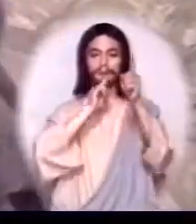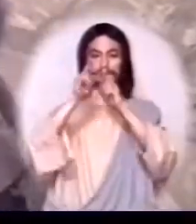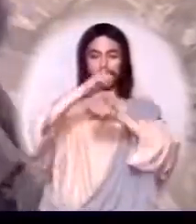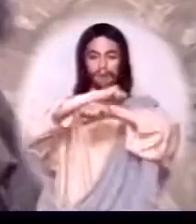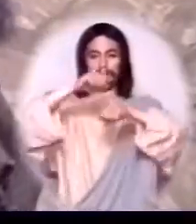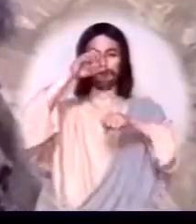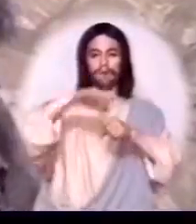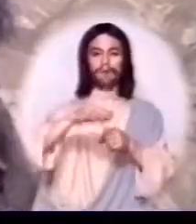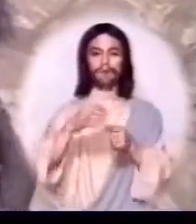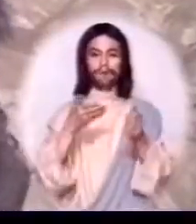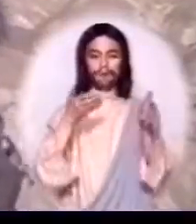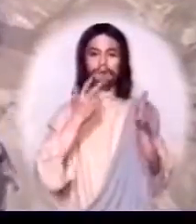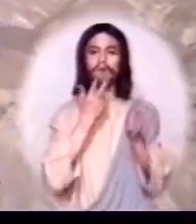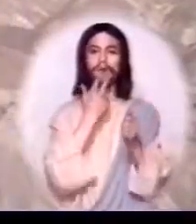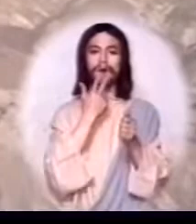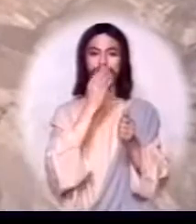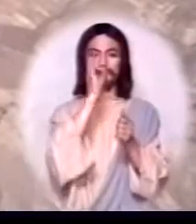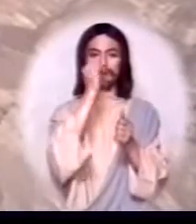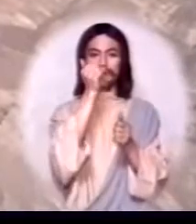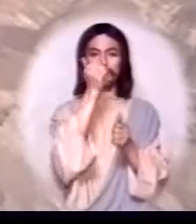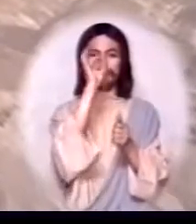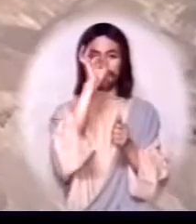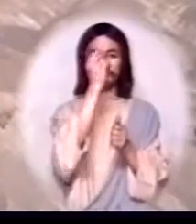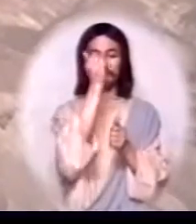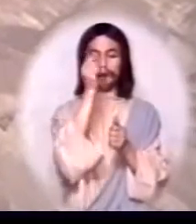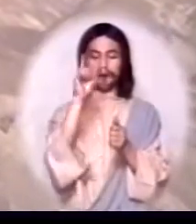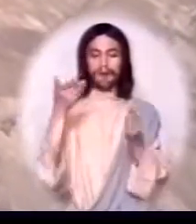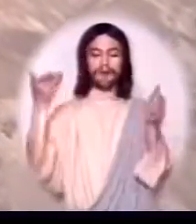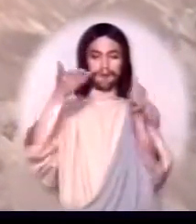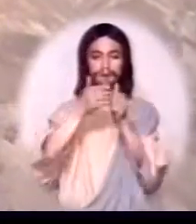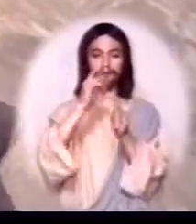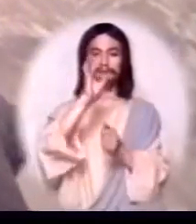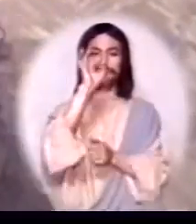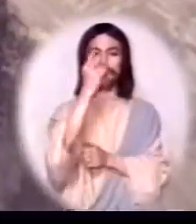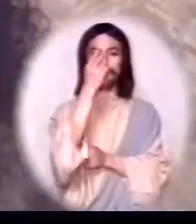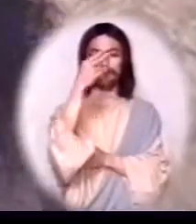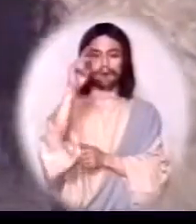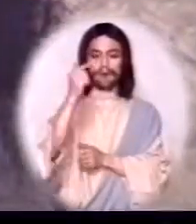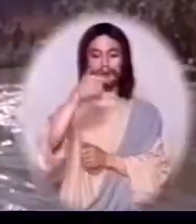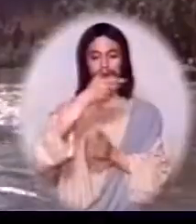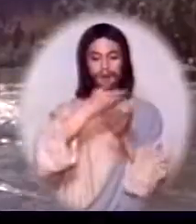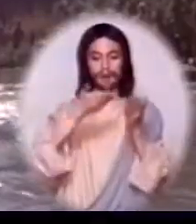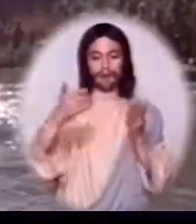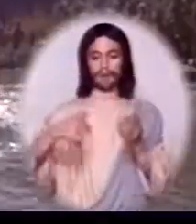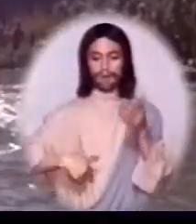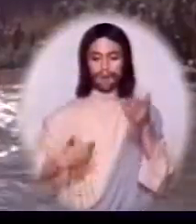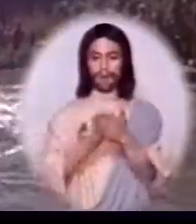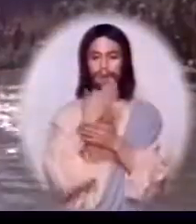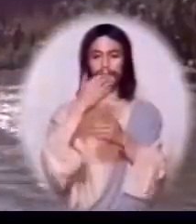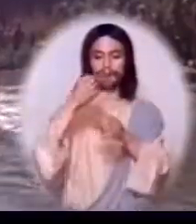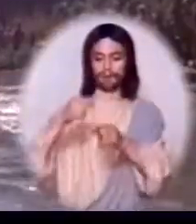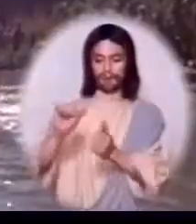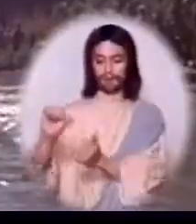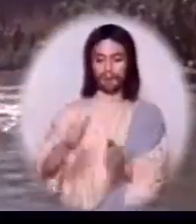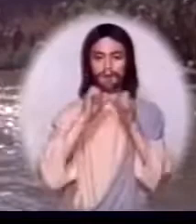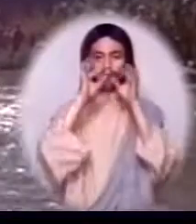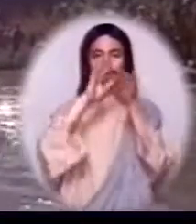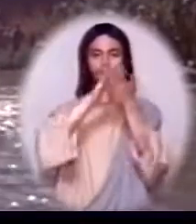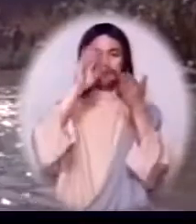하나님의 말씀이 광야의 요한에게 임하였고 그는 요단강에서 회개의 세례를